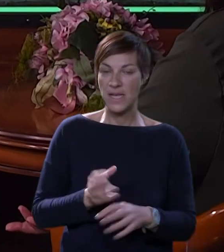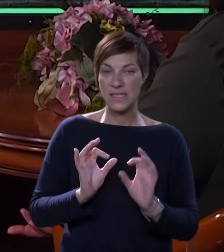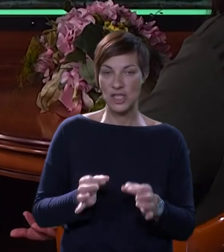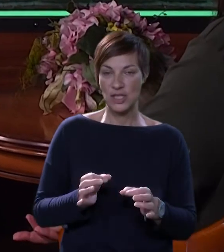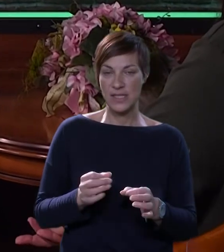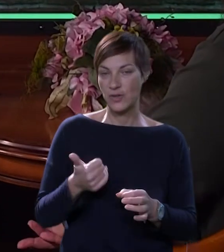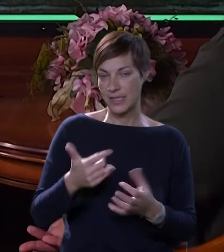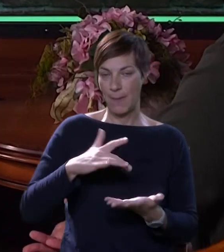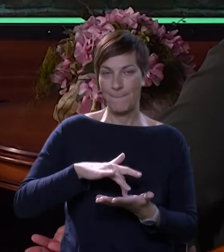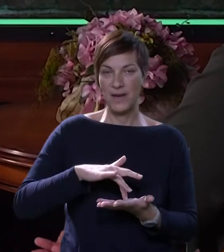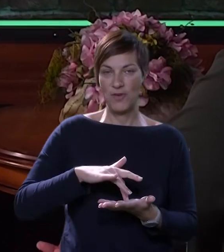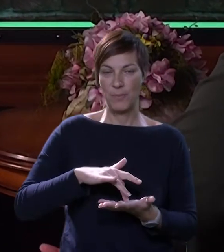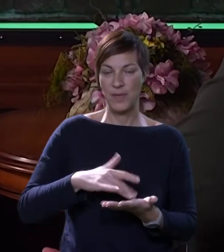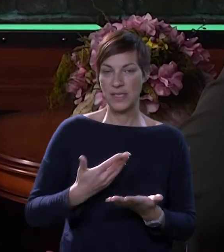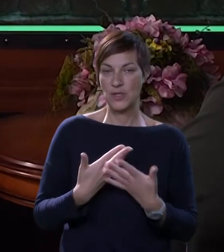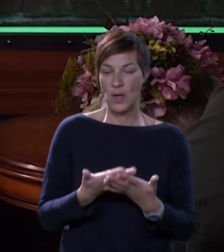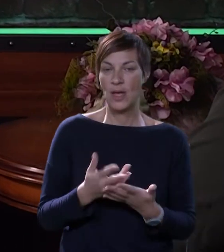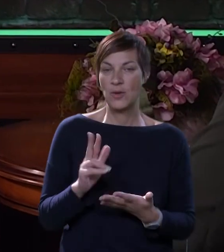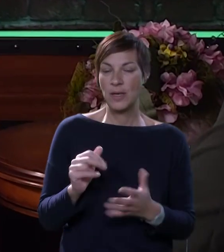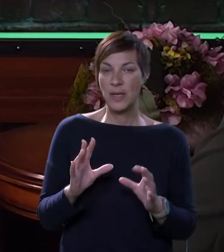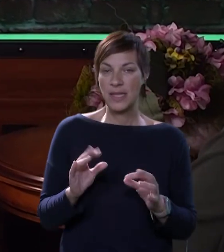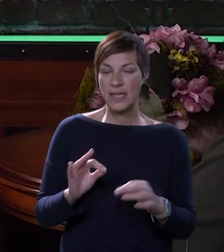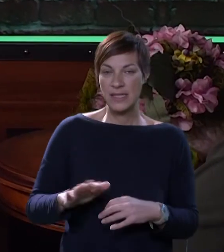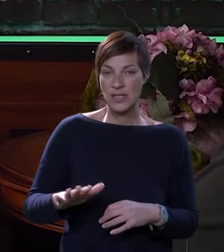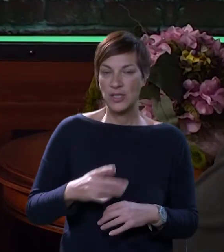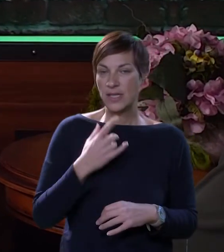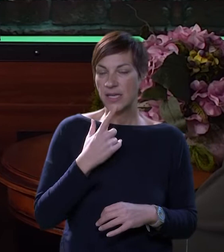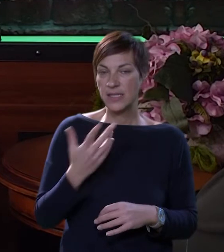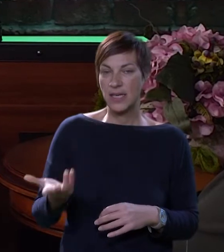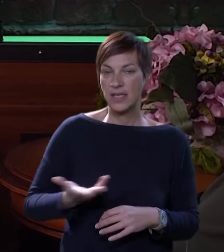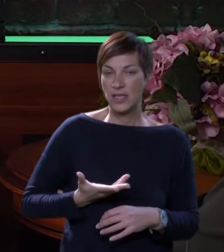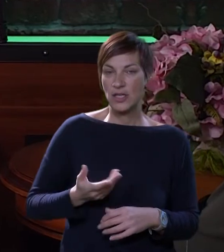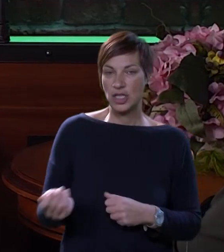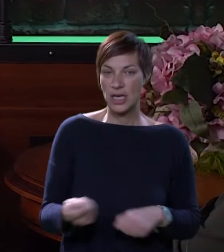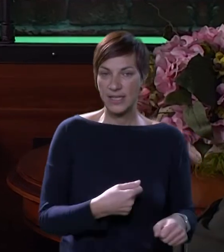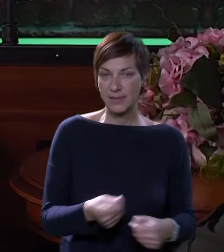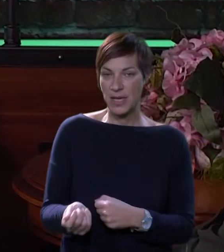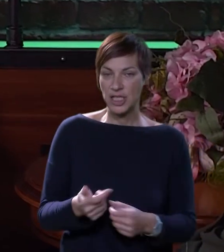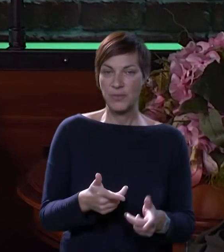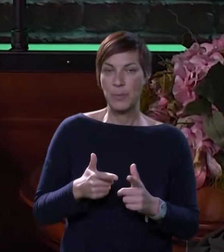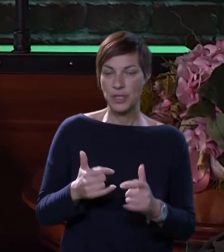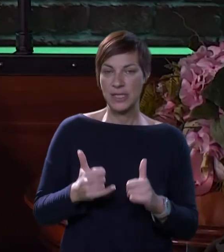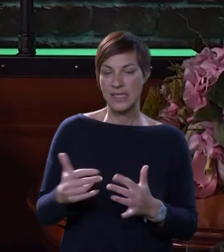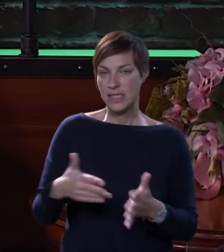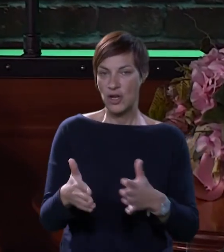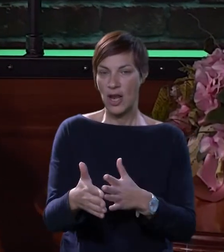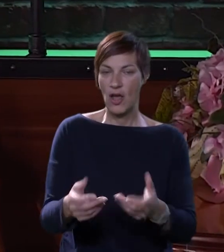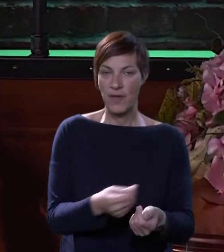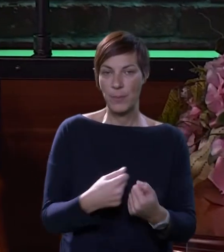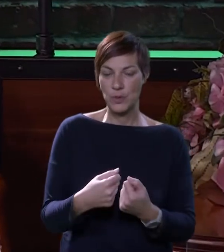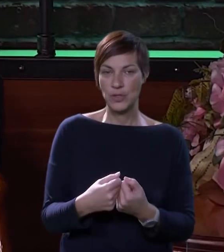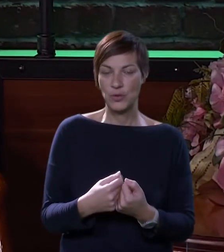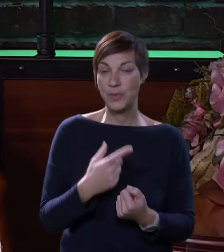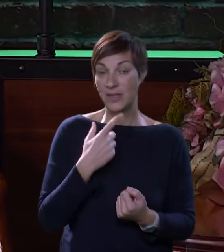opasno. Sigurnost je uvijek na prvom mjestu. Ako vi imate 10 djece koje su došli s mačevima i pištoljima i sad se oni love po